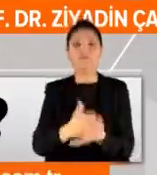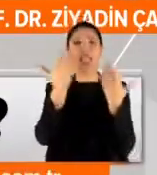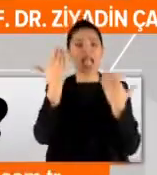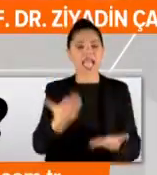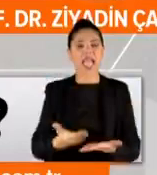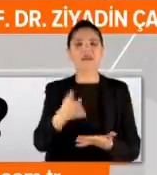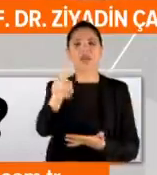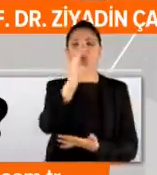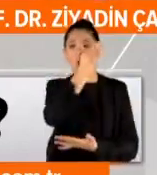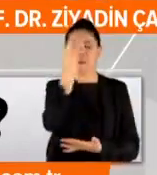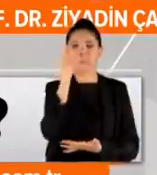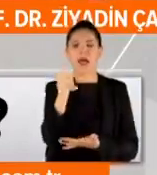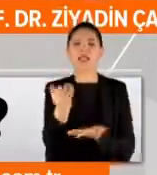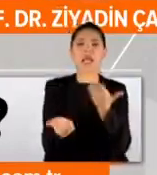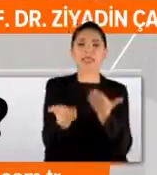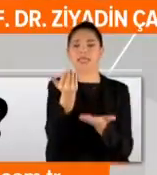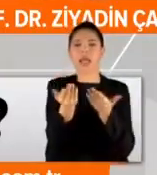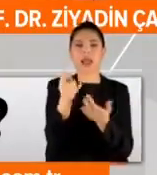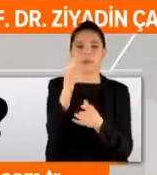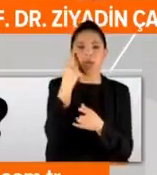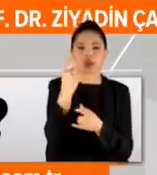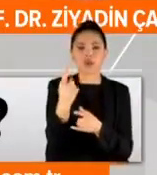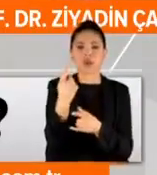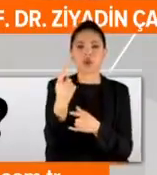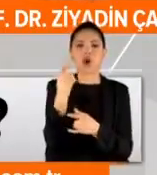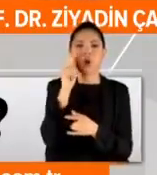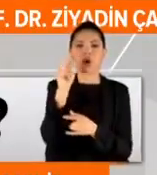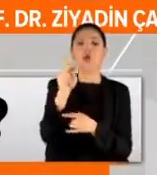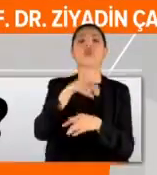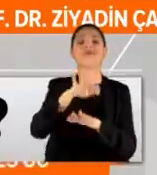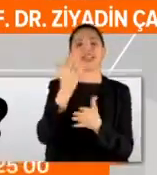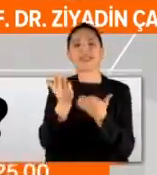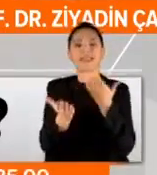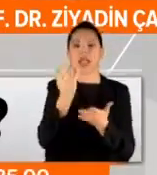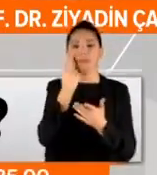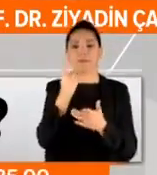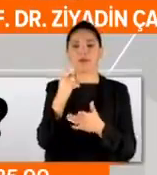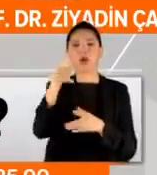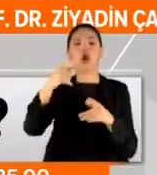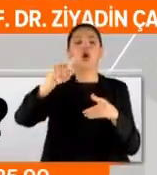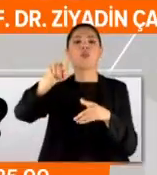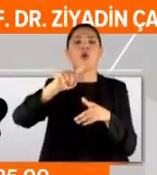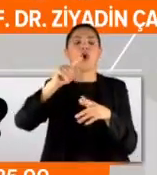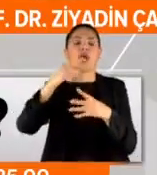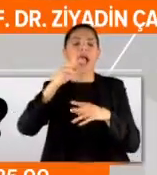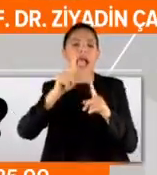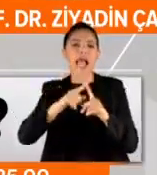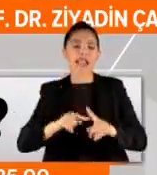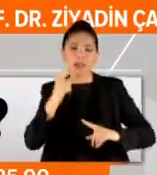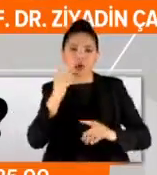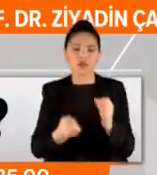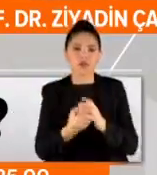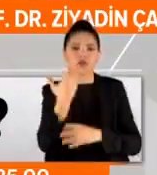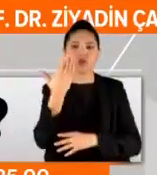Tabii bu basit istatistiksel yöntemlerle elde edilmiş, yoksa direkt bir gözlenmiş hesap değil. Bir formülasyonla bu çıkıyor.